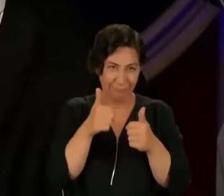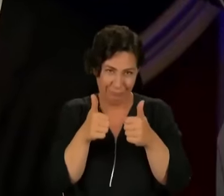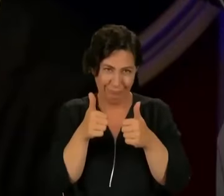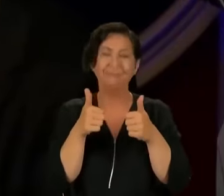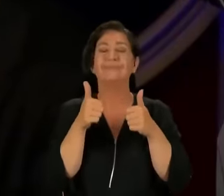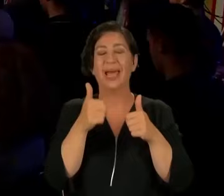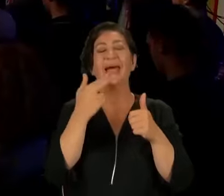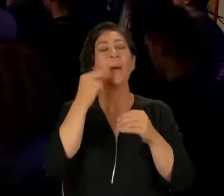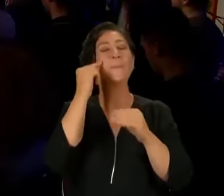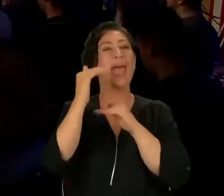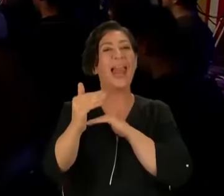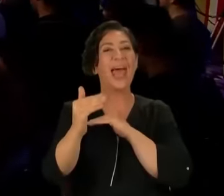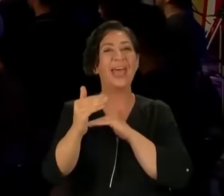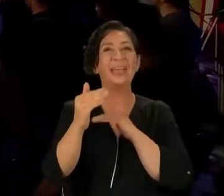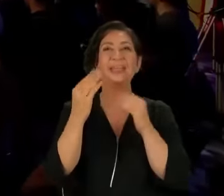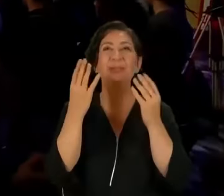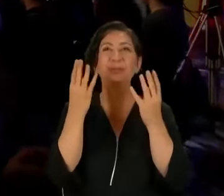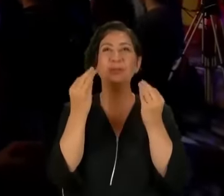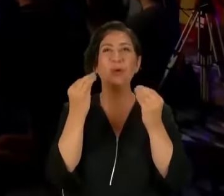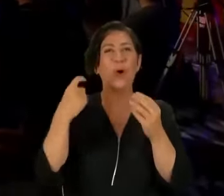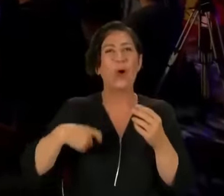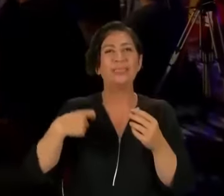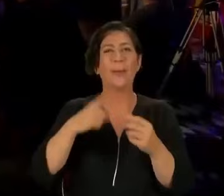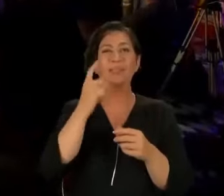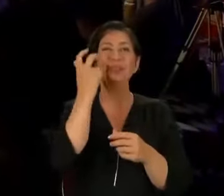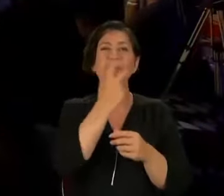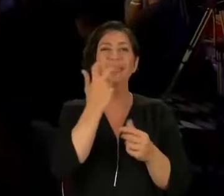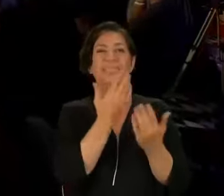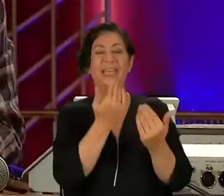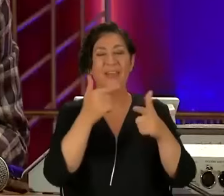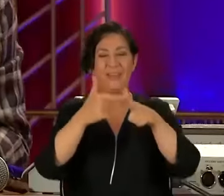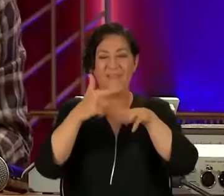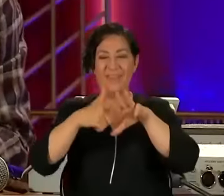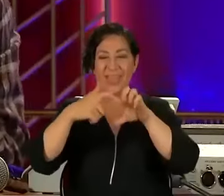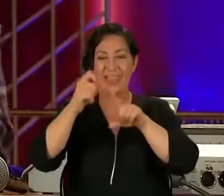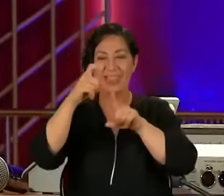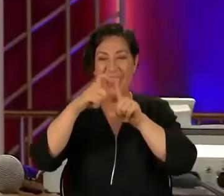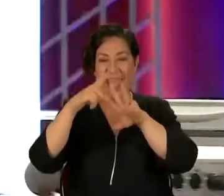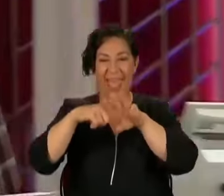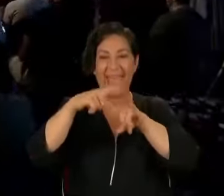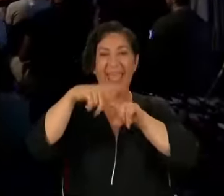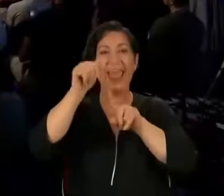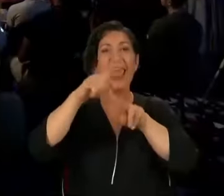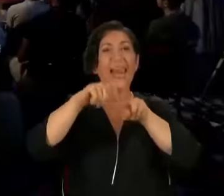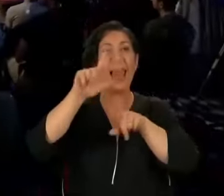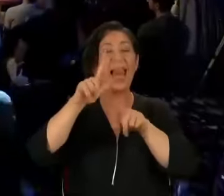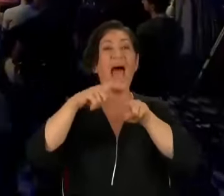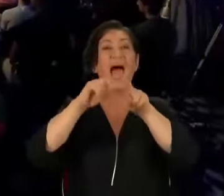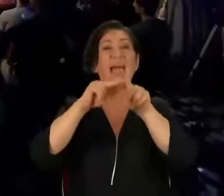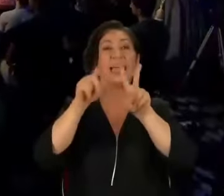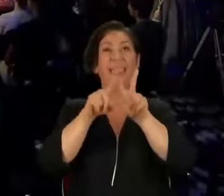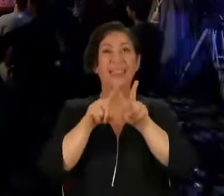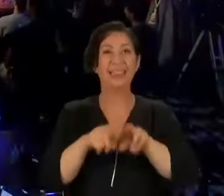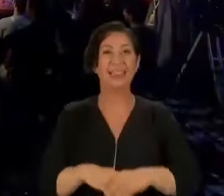peki. Hanımlar beyler, çok özel bir müzisyen geliyor. Feride Hilal Akın.